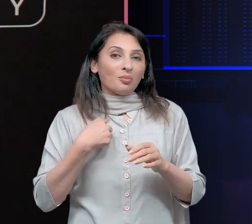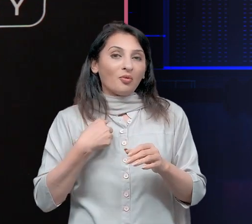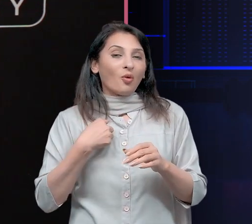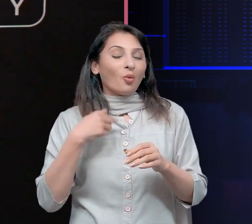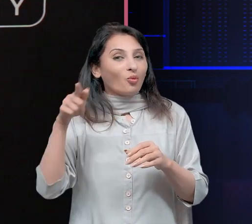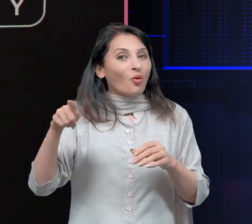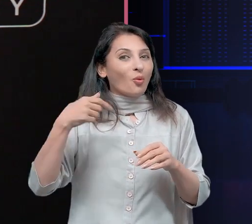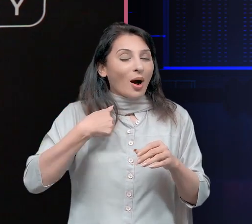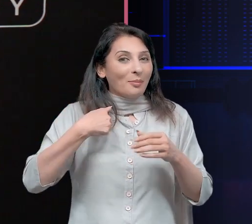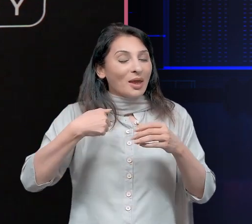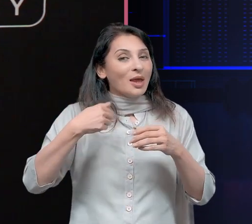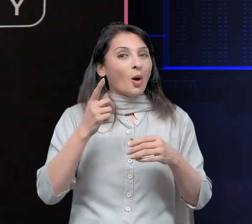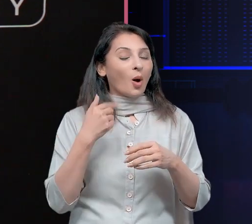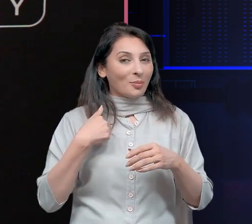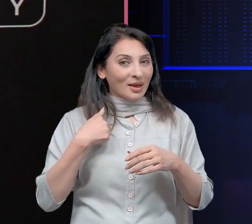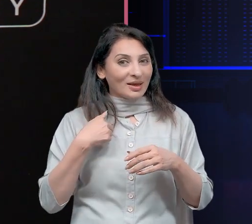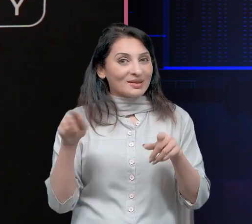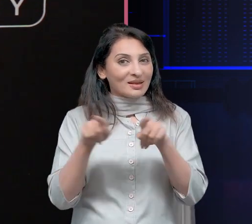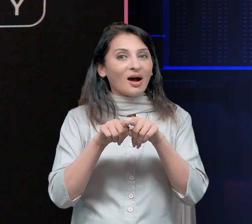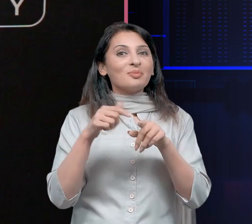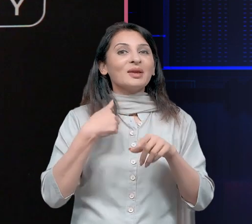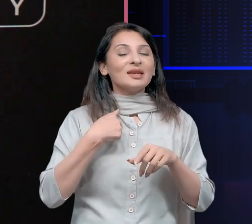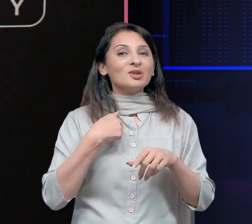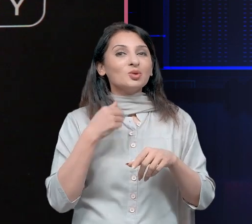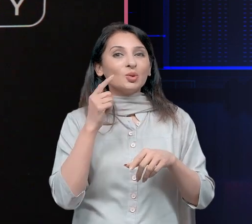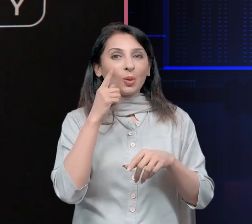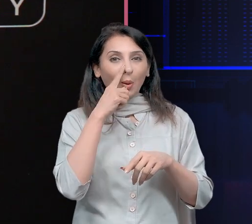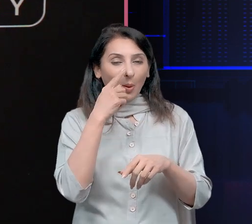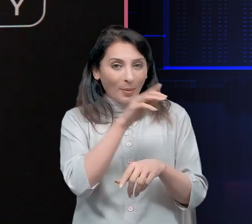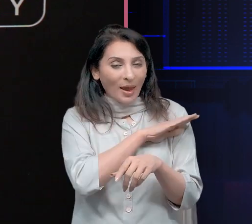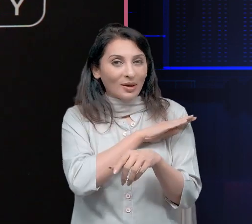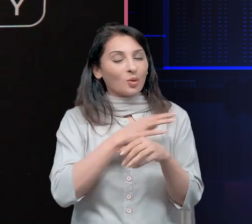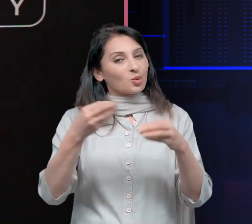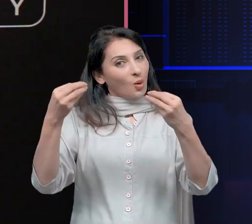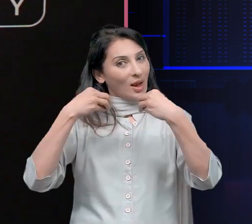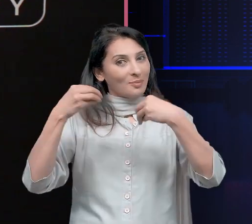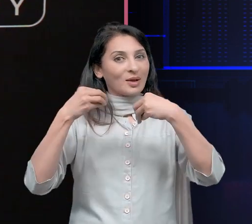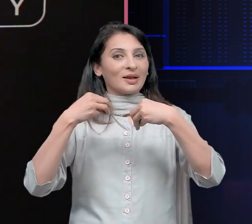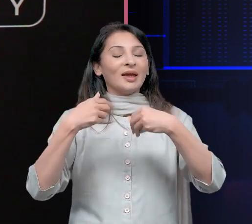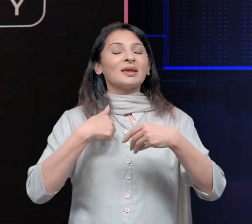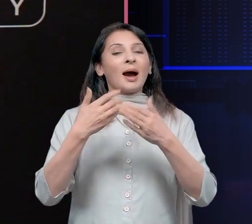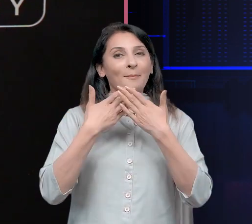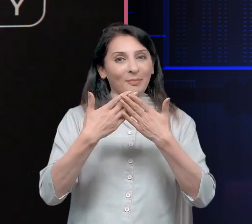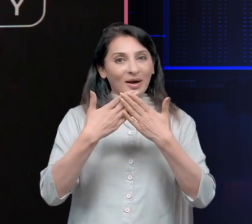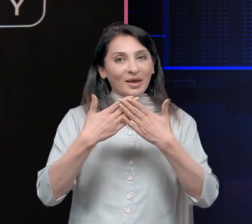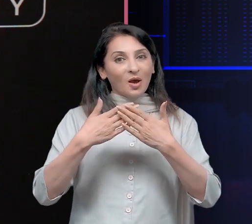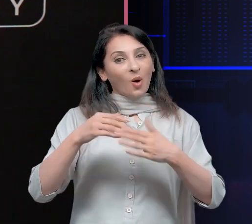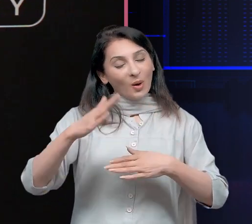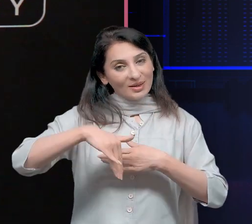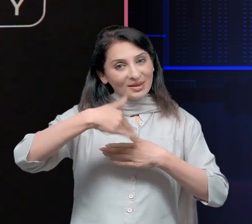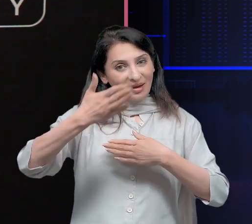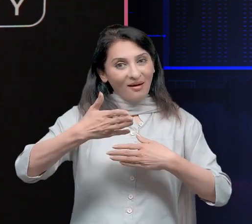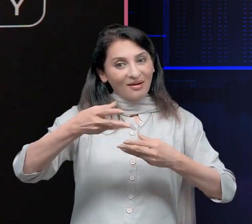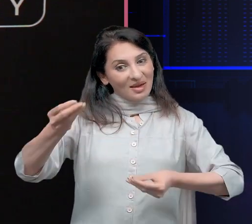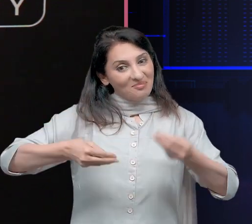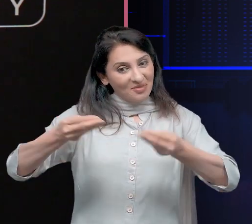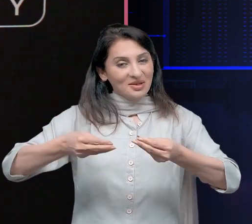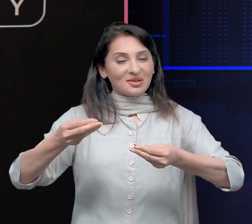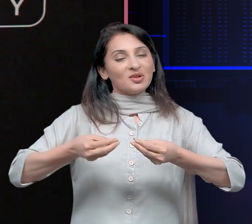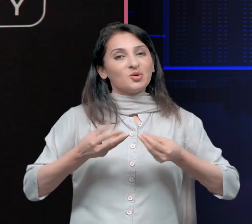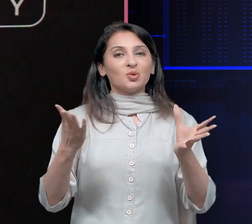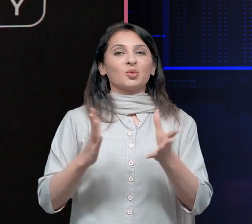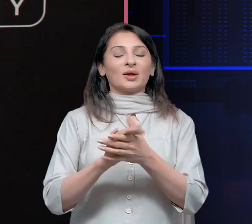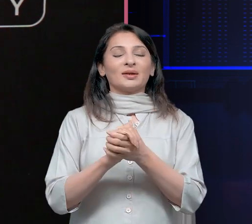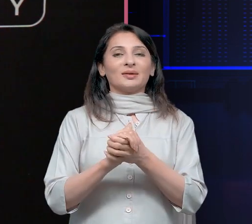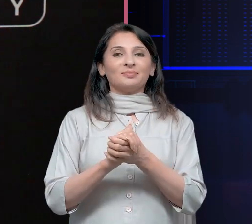पे खड़े हों। ये बहुत इम्पॉर्टेंट चीज़ है इंसान की सेल्फ प्राइड के लिए। ये बहुत ज़रूरी चीज़ है कि इंसान को